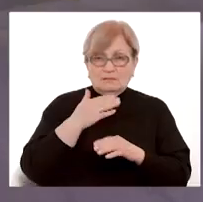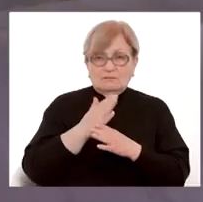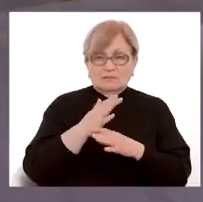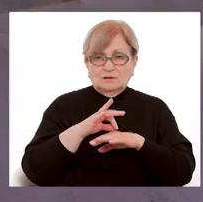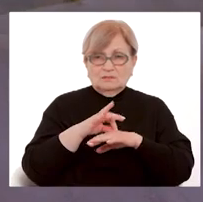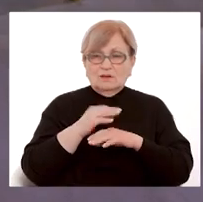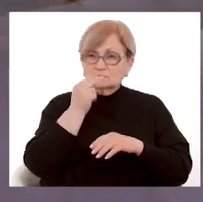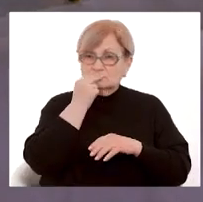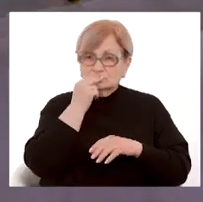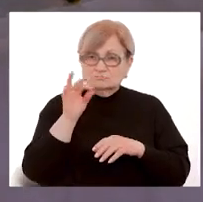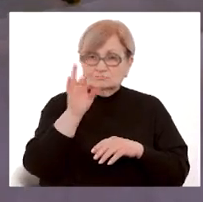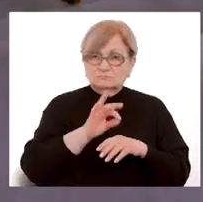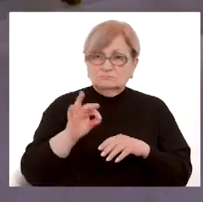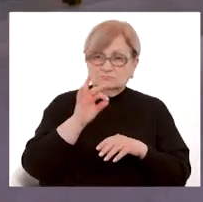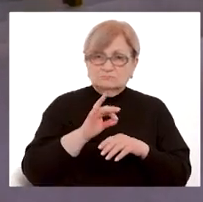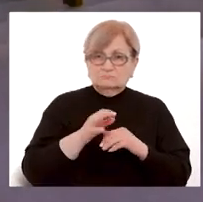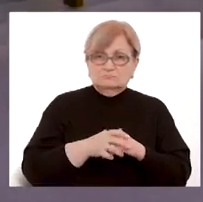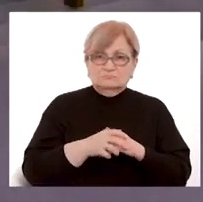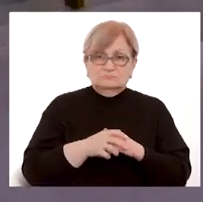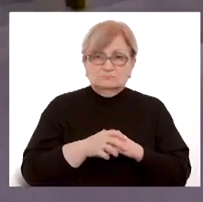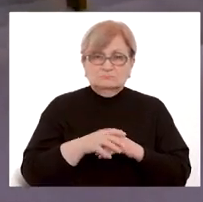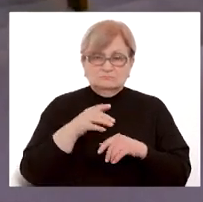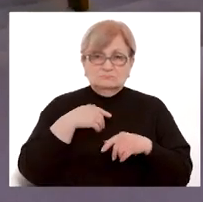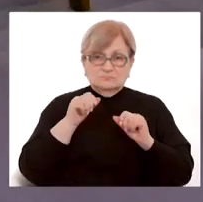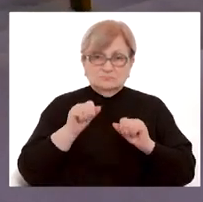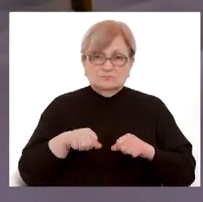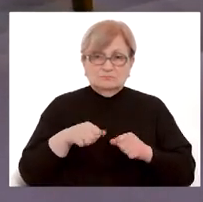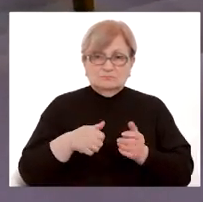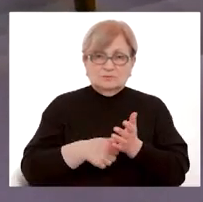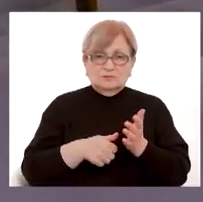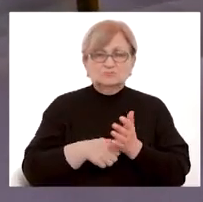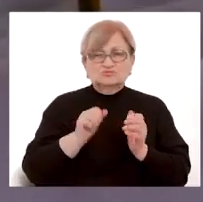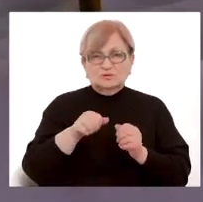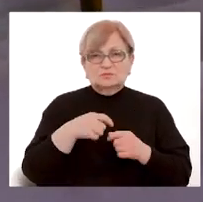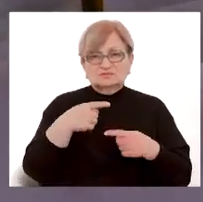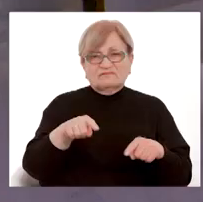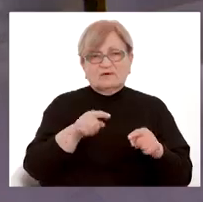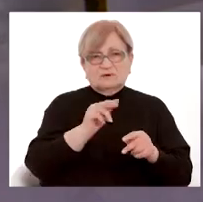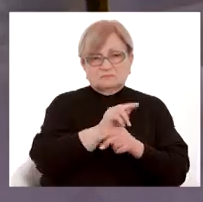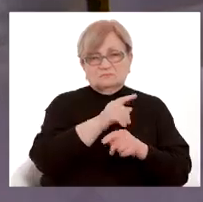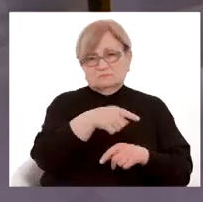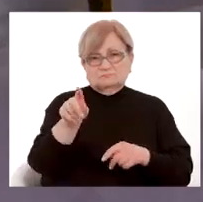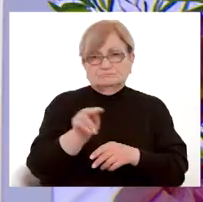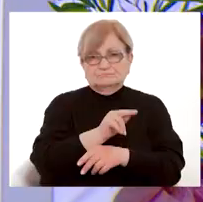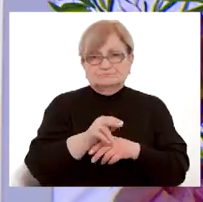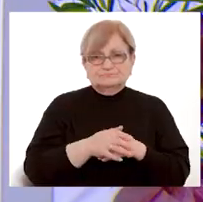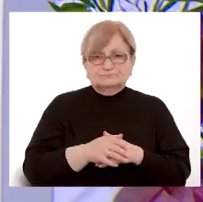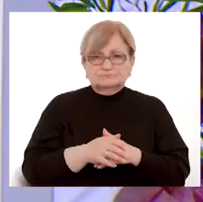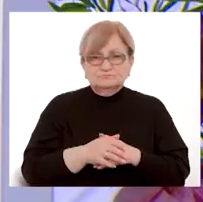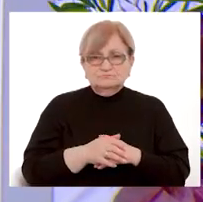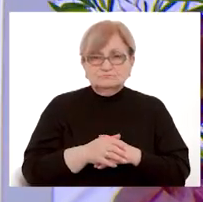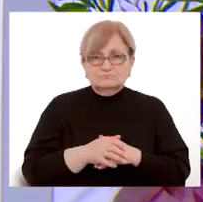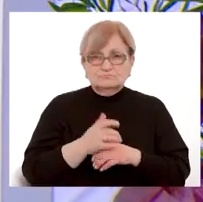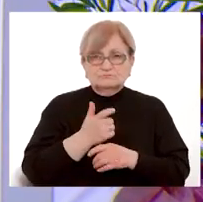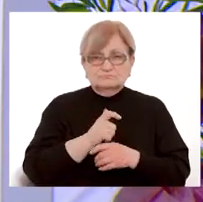აი ესეთი კვებით სირთულეებთან მუშაობა. ნუ ამ შემთხვევაში შეგვიძლია ვთქვათ, გადავამისამართოთ მშობელი ამ მიმართულებით. ძალიან საინტერესოა და ძალიან